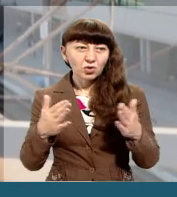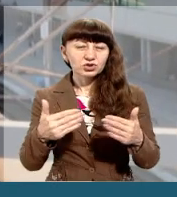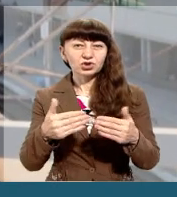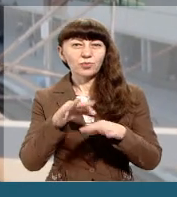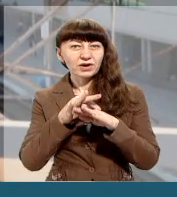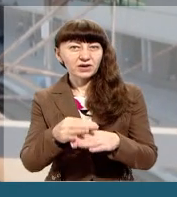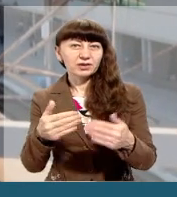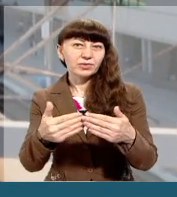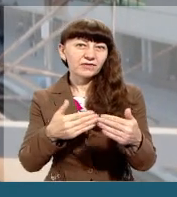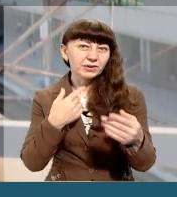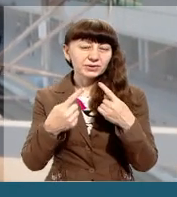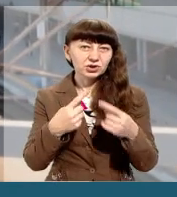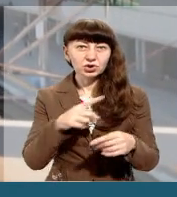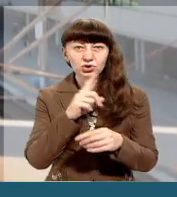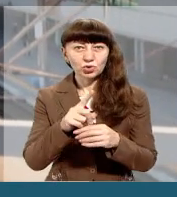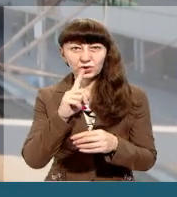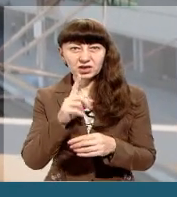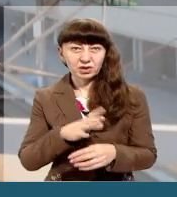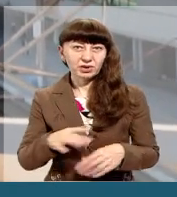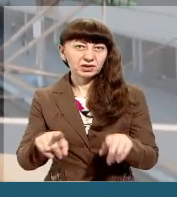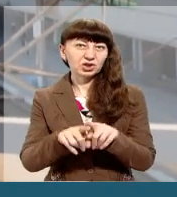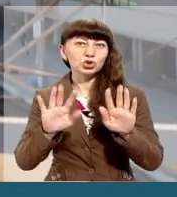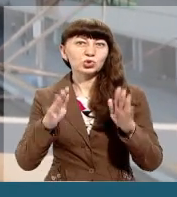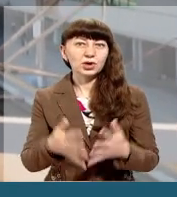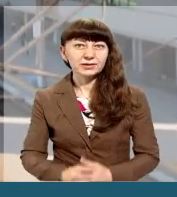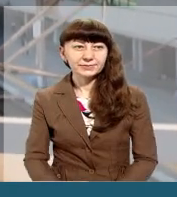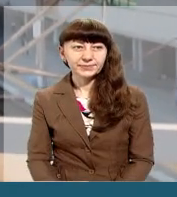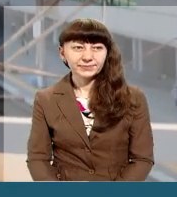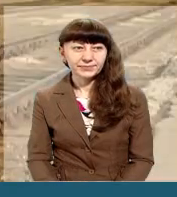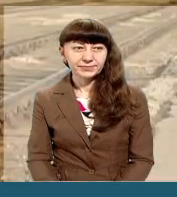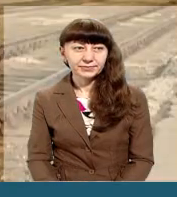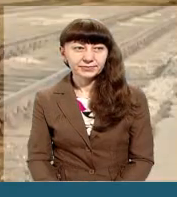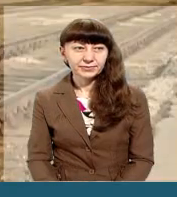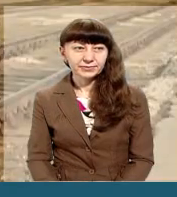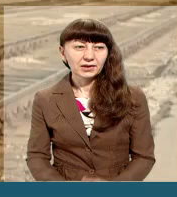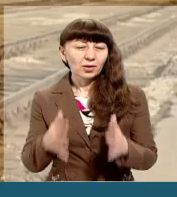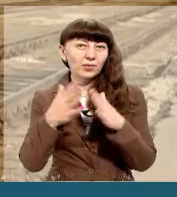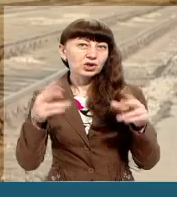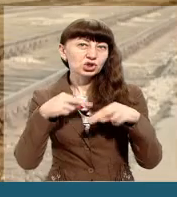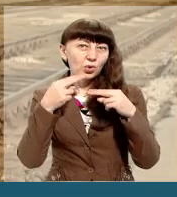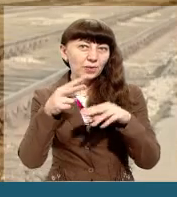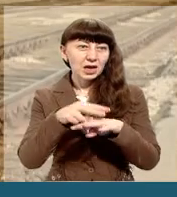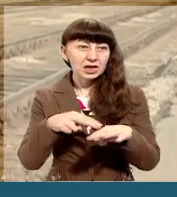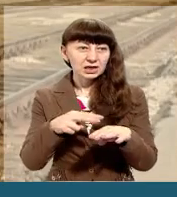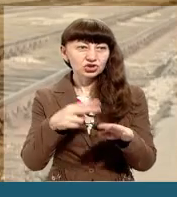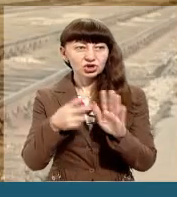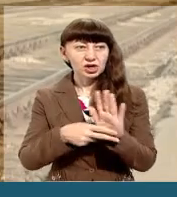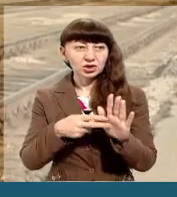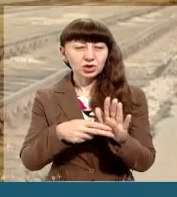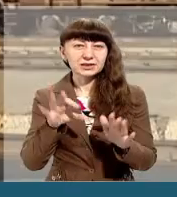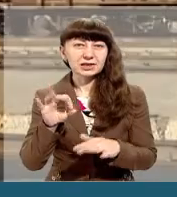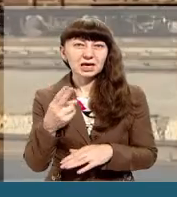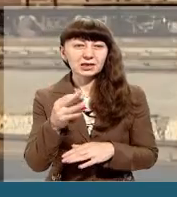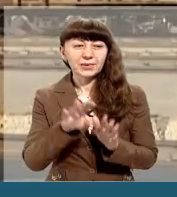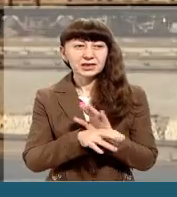профилактики с людьми, больше не допускали на железнодорожные пути людей в состоянии алкогольного опьянения. Особое внимание полицейские железнодорожные станции